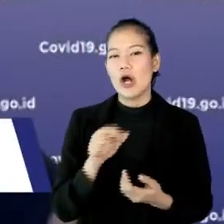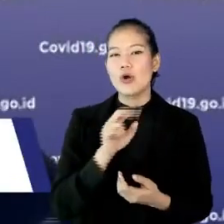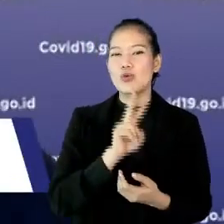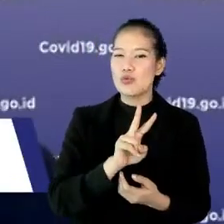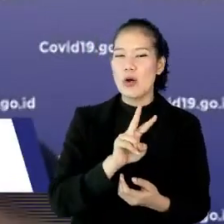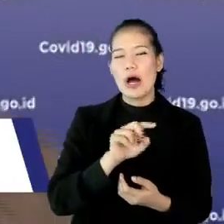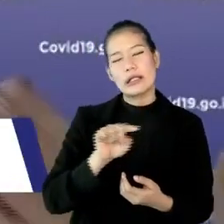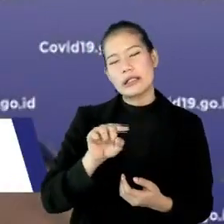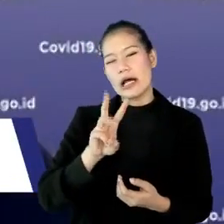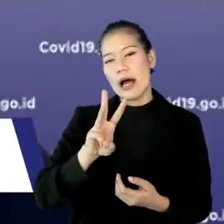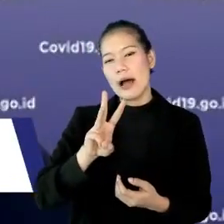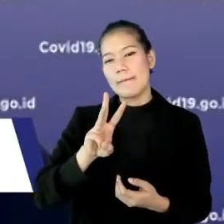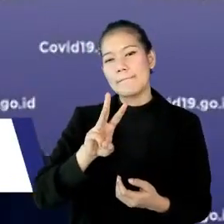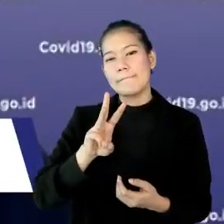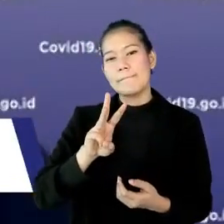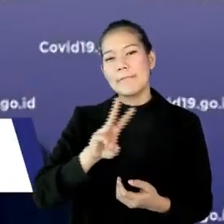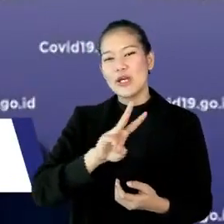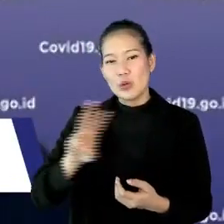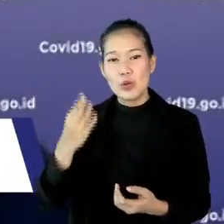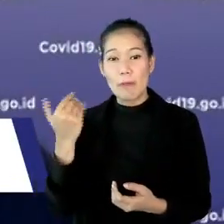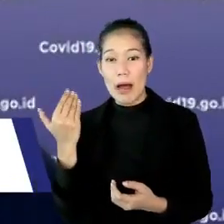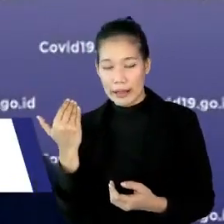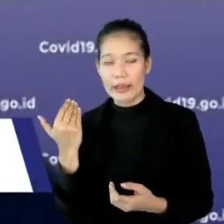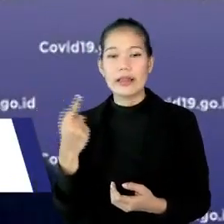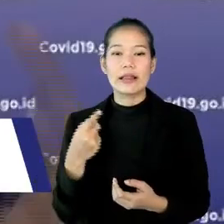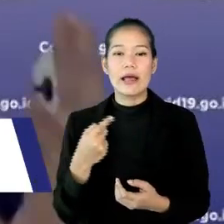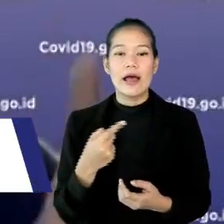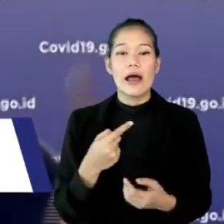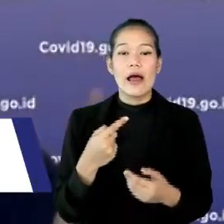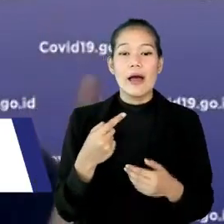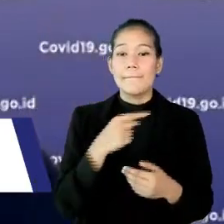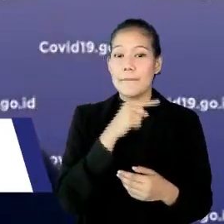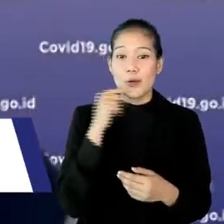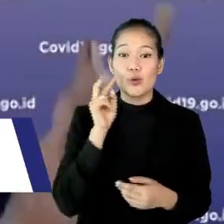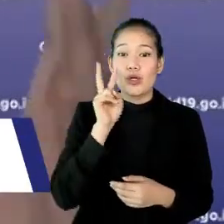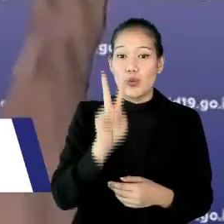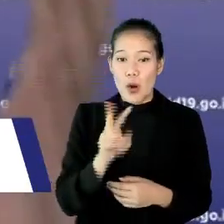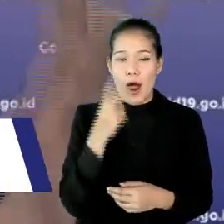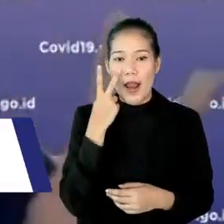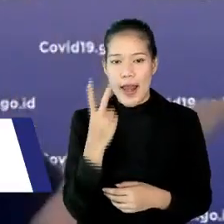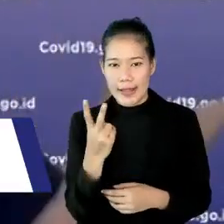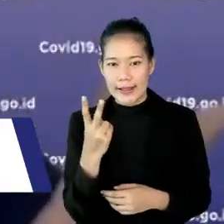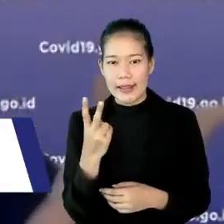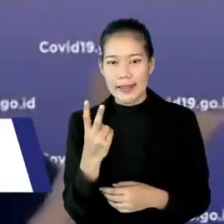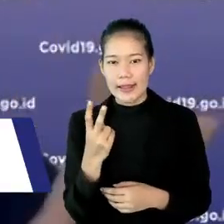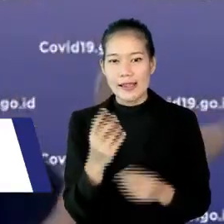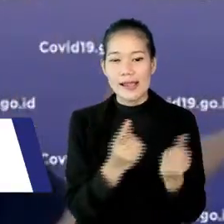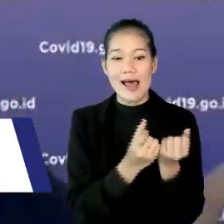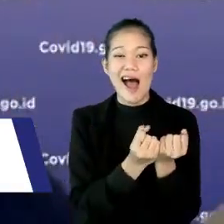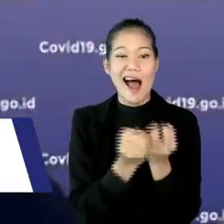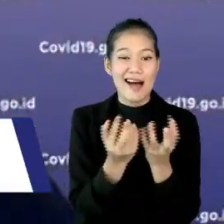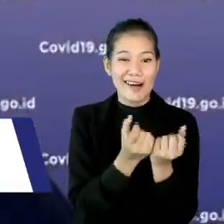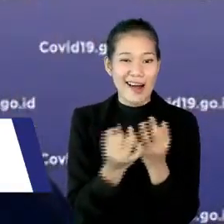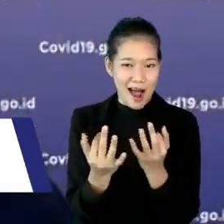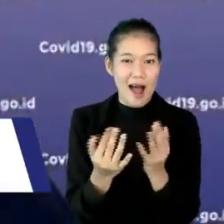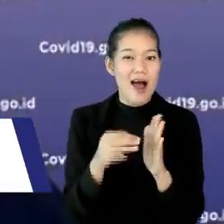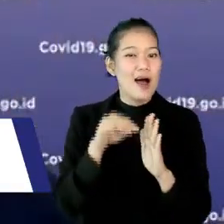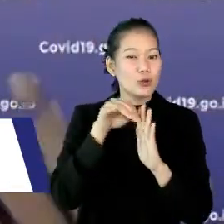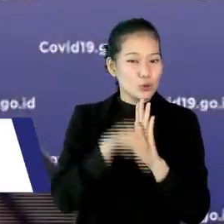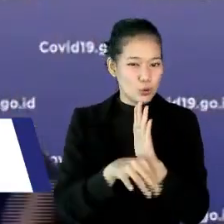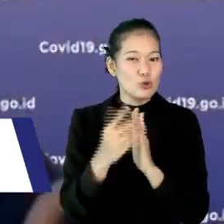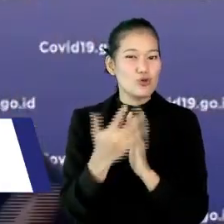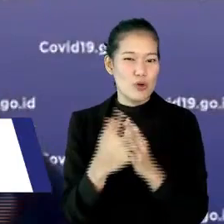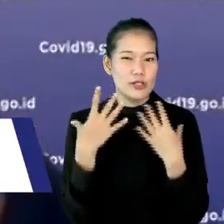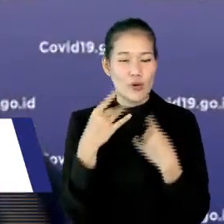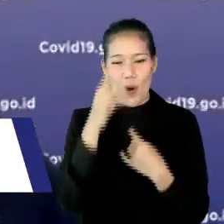2-3 minggu yang lalu, masuk minggu kedua, begitu ya, kita sudah bisa melihat angka ini sebetulnya sudah akan turun untuk Jawa